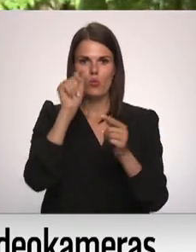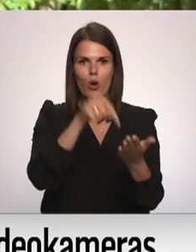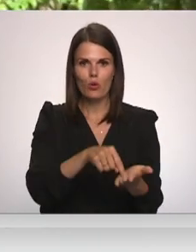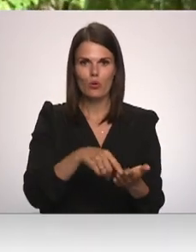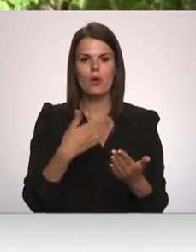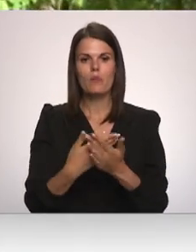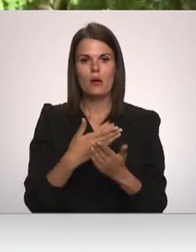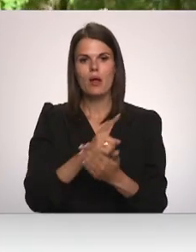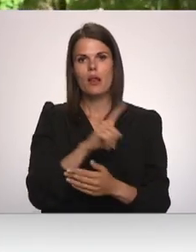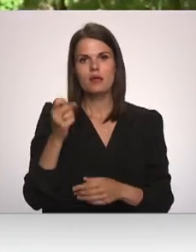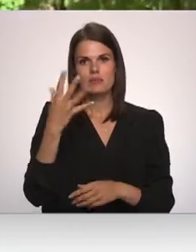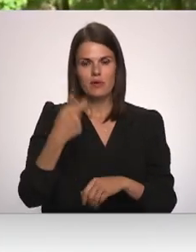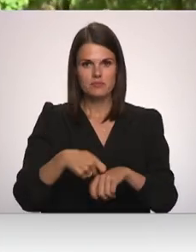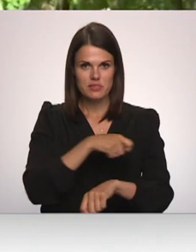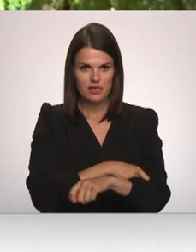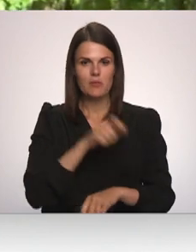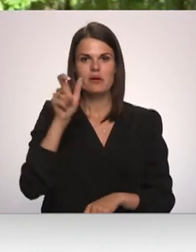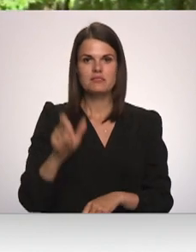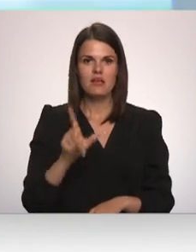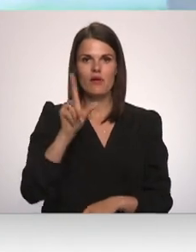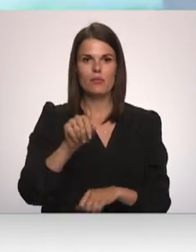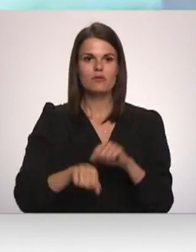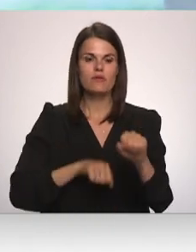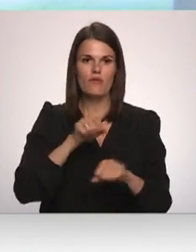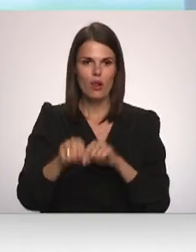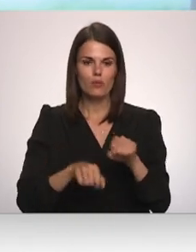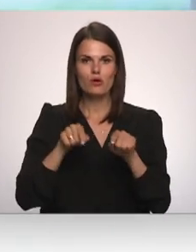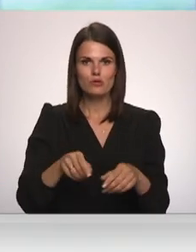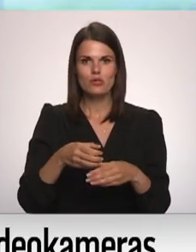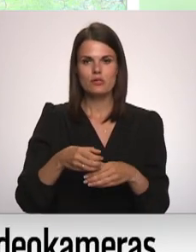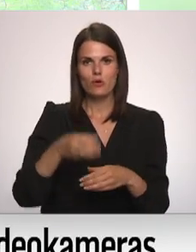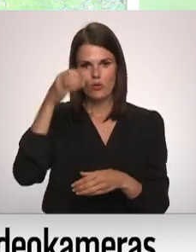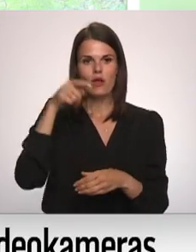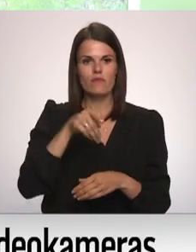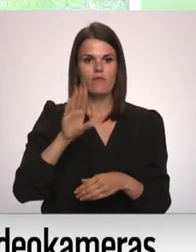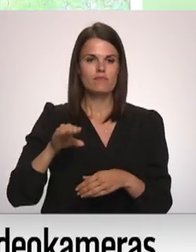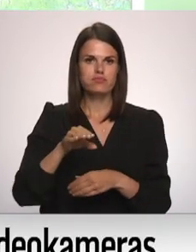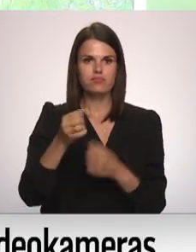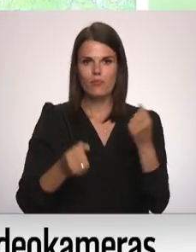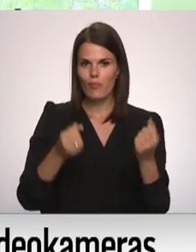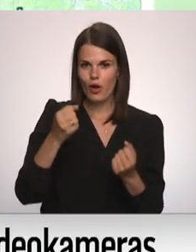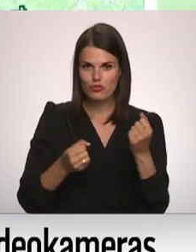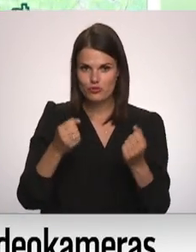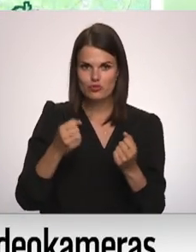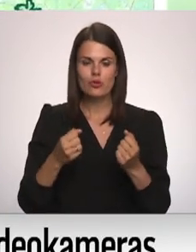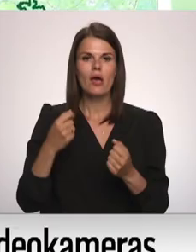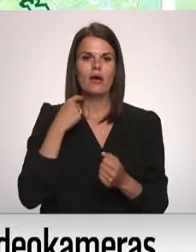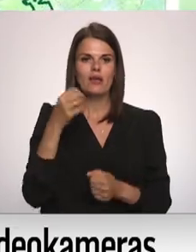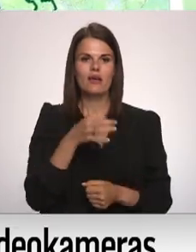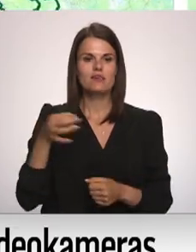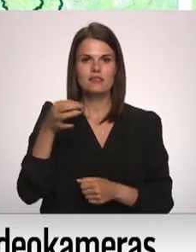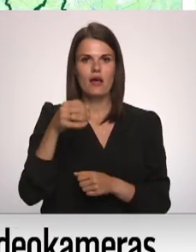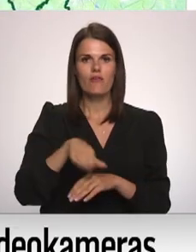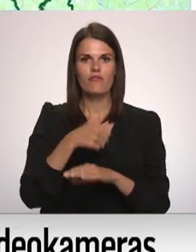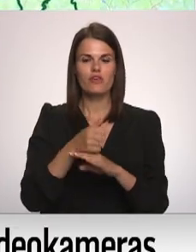ir kaut kādi līdz 15 km cilvēki brauc ar velosipēdiem man, šis tornis arī brauc ar mašīnu. Pagājušajā gadā Rīgas reģionālajā